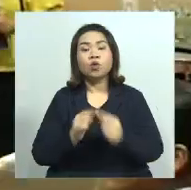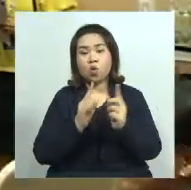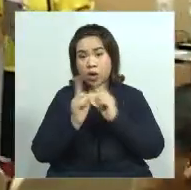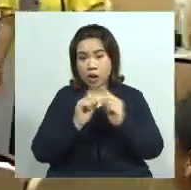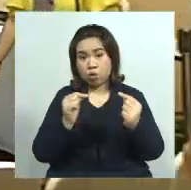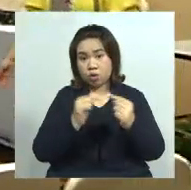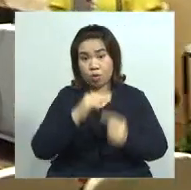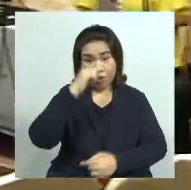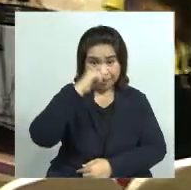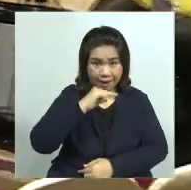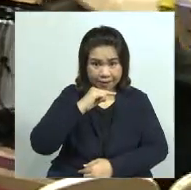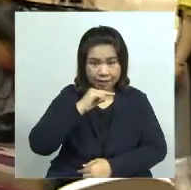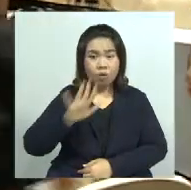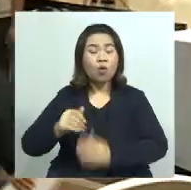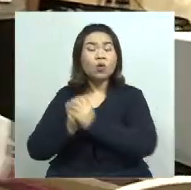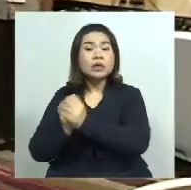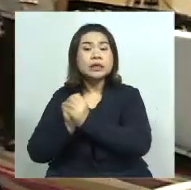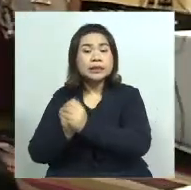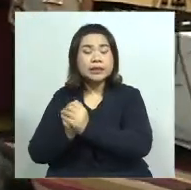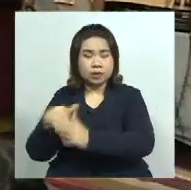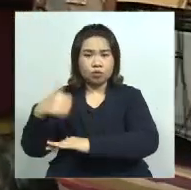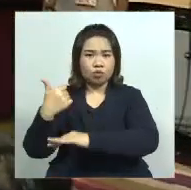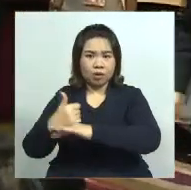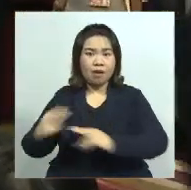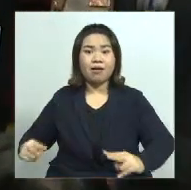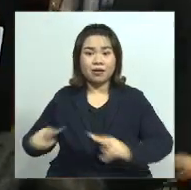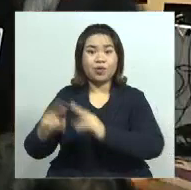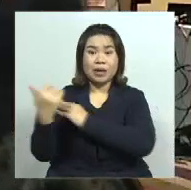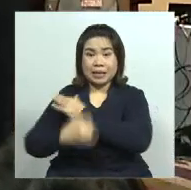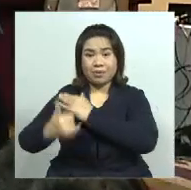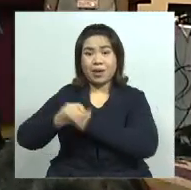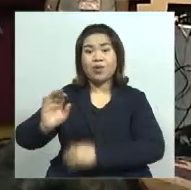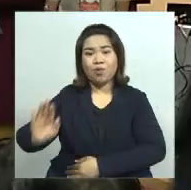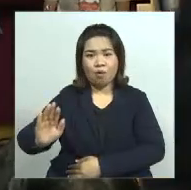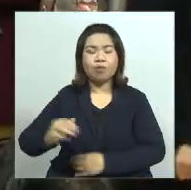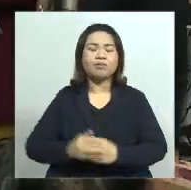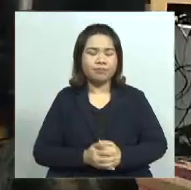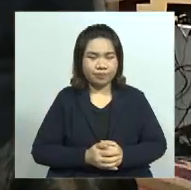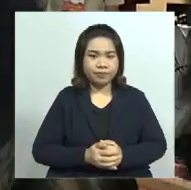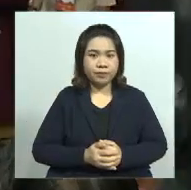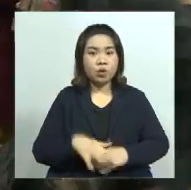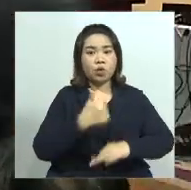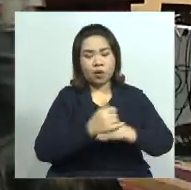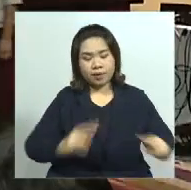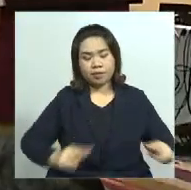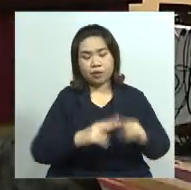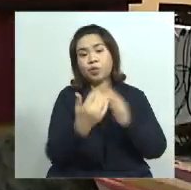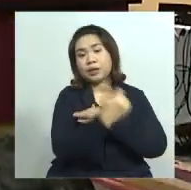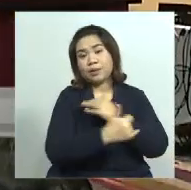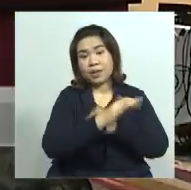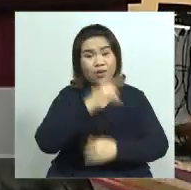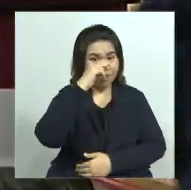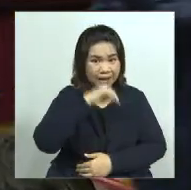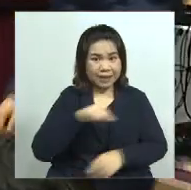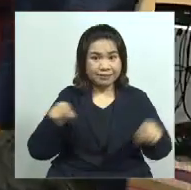การหารือทวิภาคีระหว่างนายหวังอี้มนตรีแห่งรัฐและรัฐมนตรีต่างประเทศจีนกับนายดอนปรมัตถ์วินัยรัฐมนตรีว่าการกระ